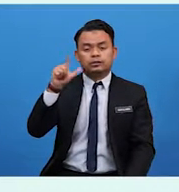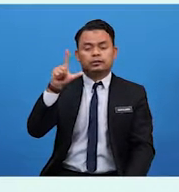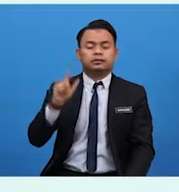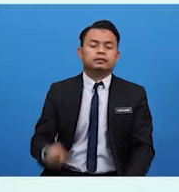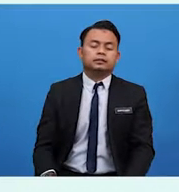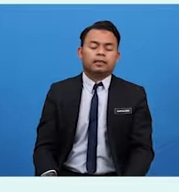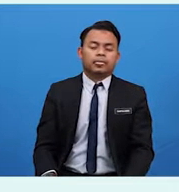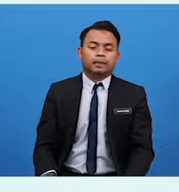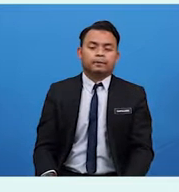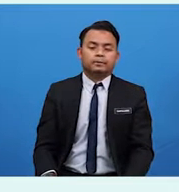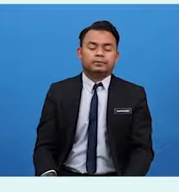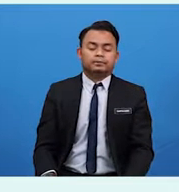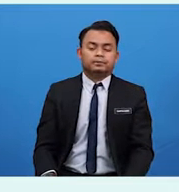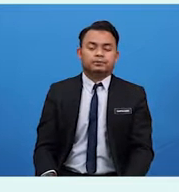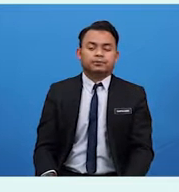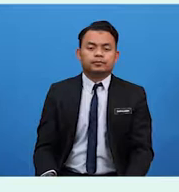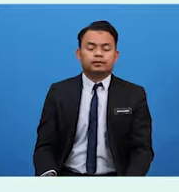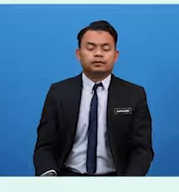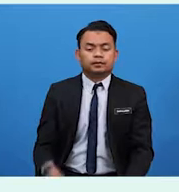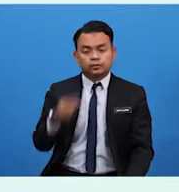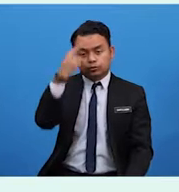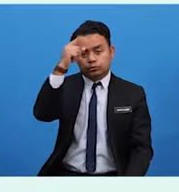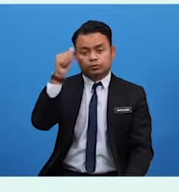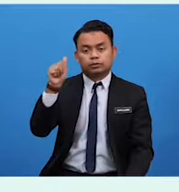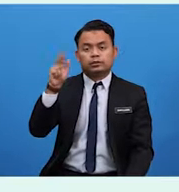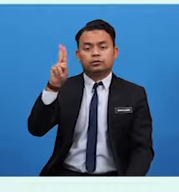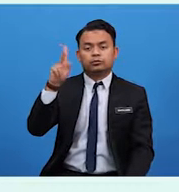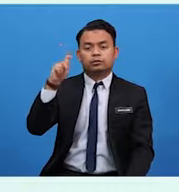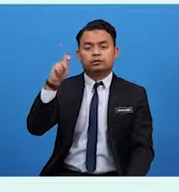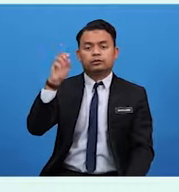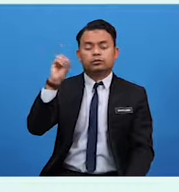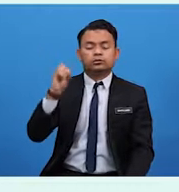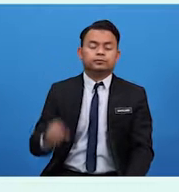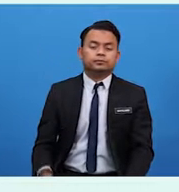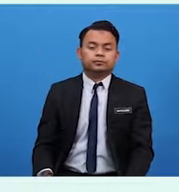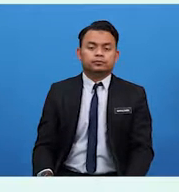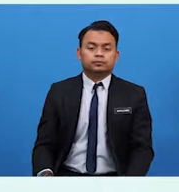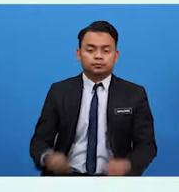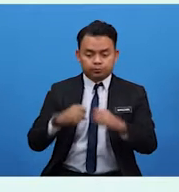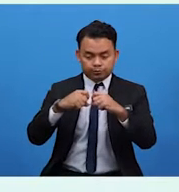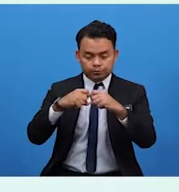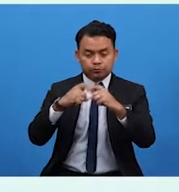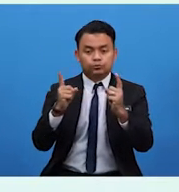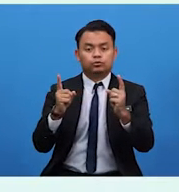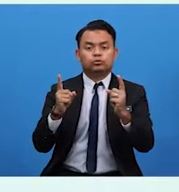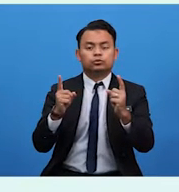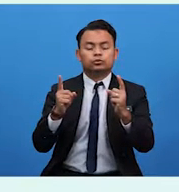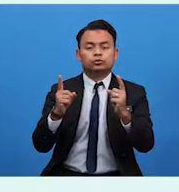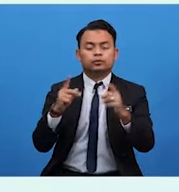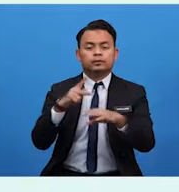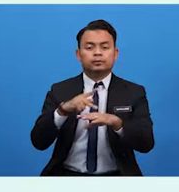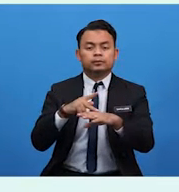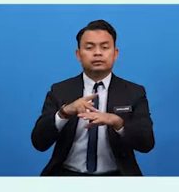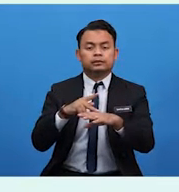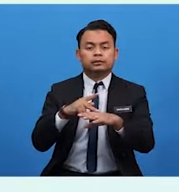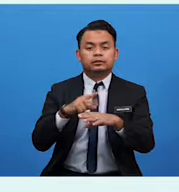Bagi kawalan suis secara automatik, contoh paling mudah ialah pemutus litar pada unit kawalan elektrik di